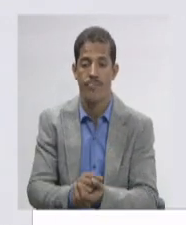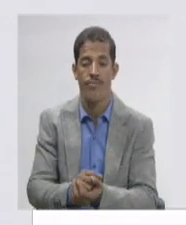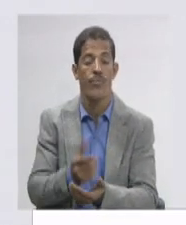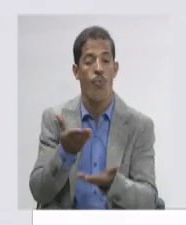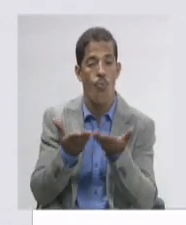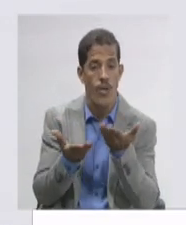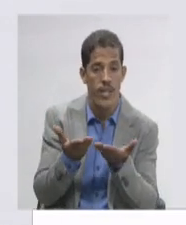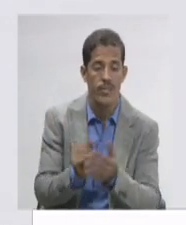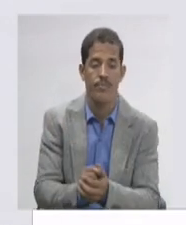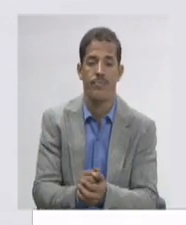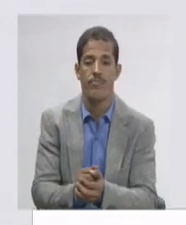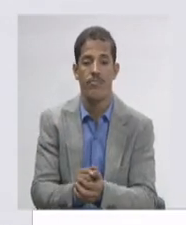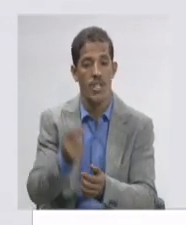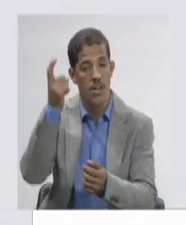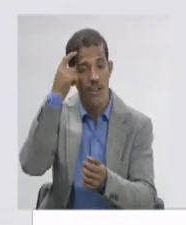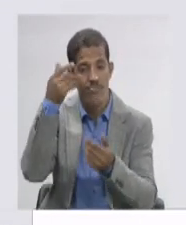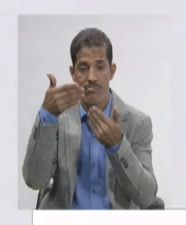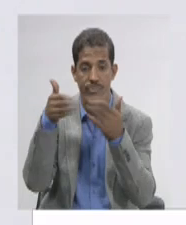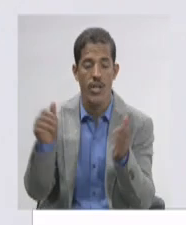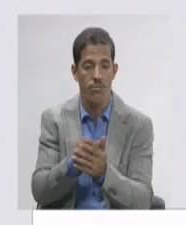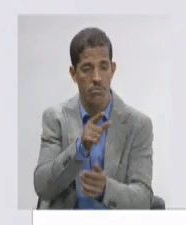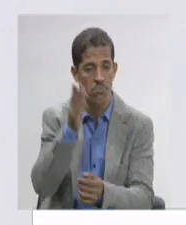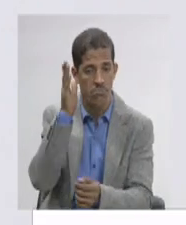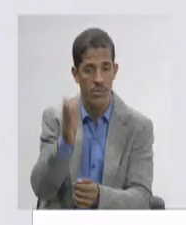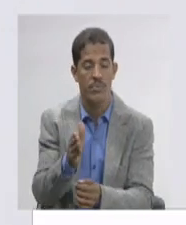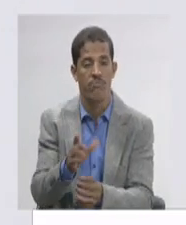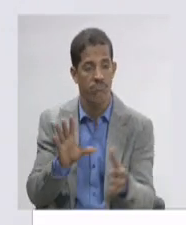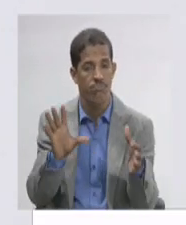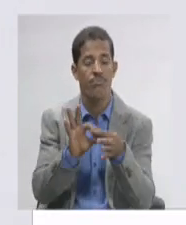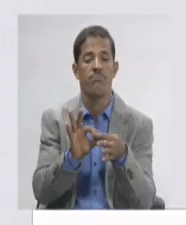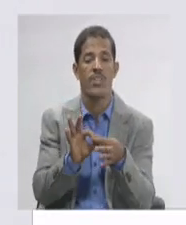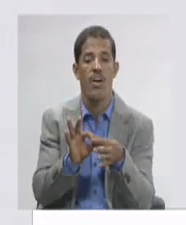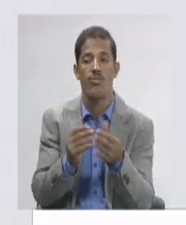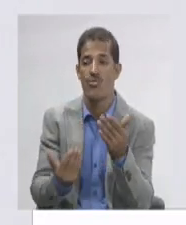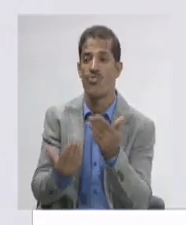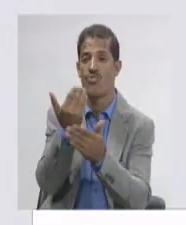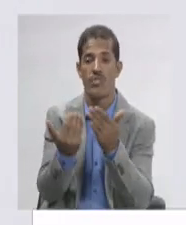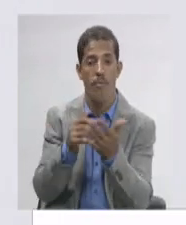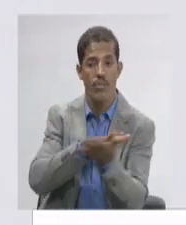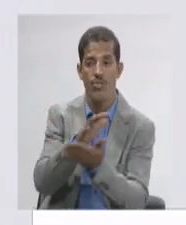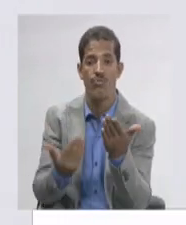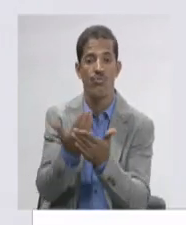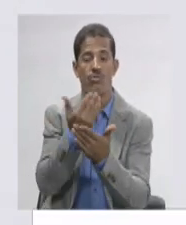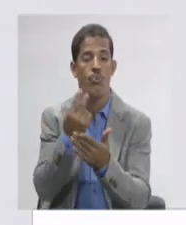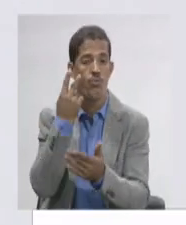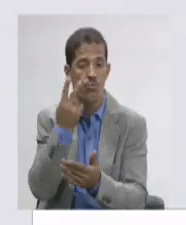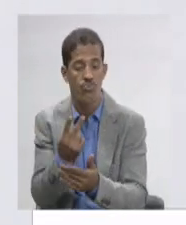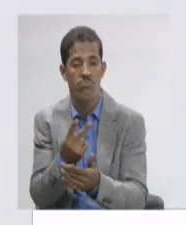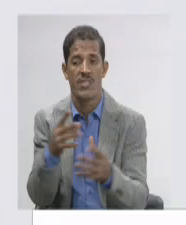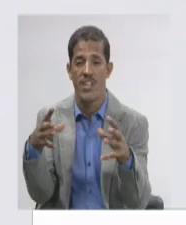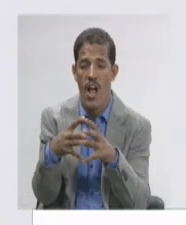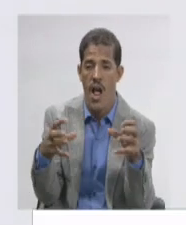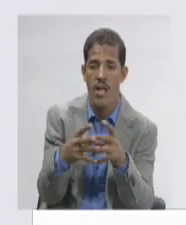وانفتاحه وفي قدرته قدرته على التاقلم مع نوازل العصر دون افراط او تفريط